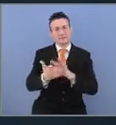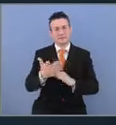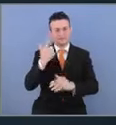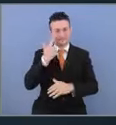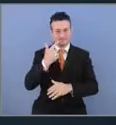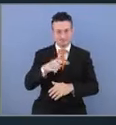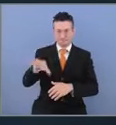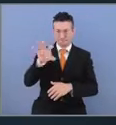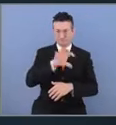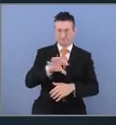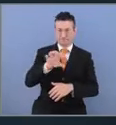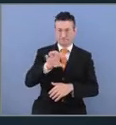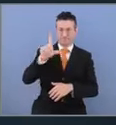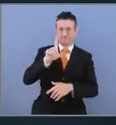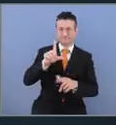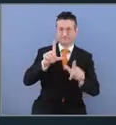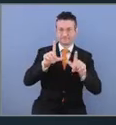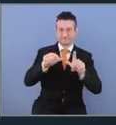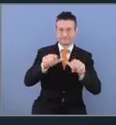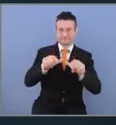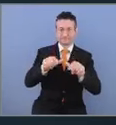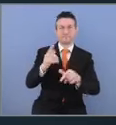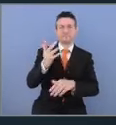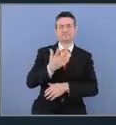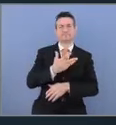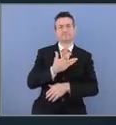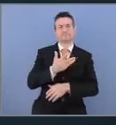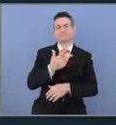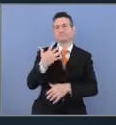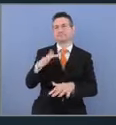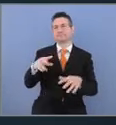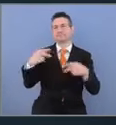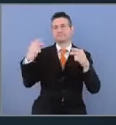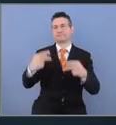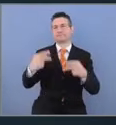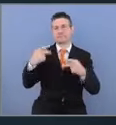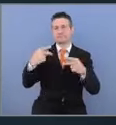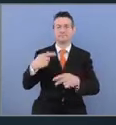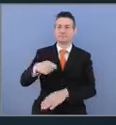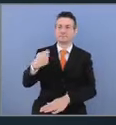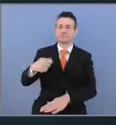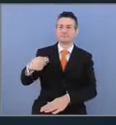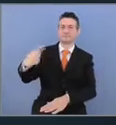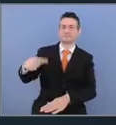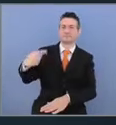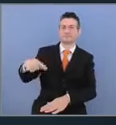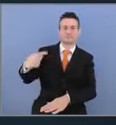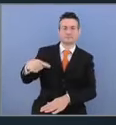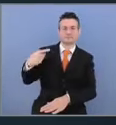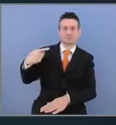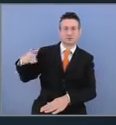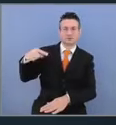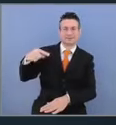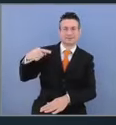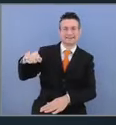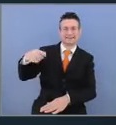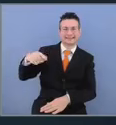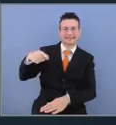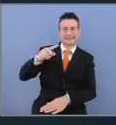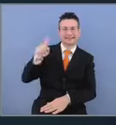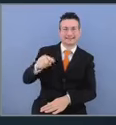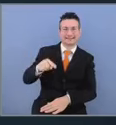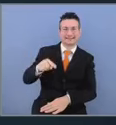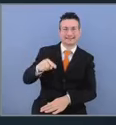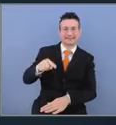a cui da ormai tanti anni il presidente Zingaretti ci chiama tutti a lavorare, e noi insomma